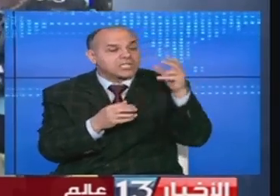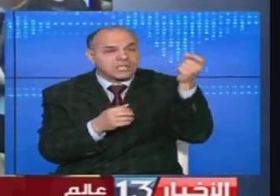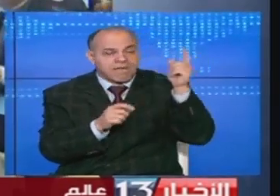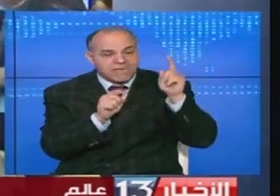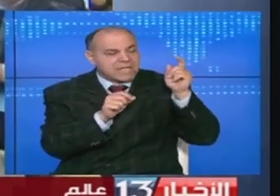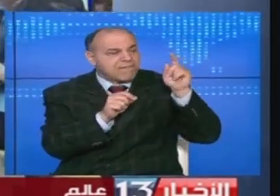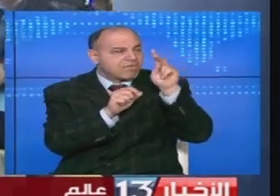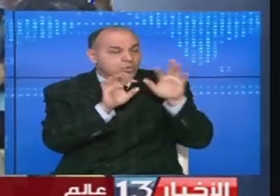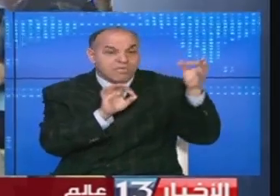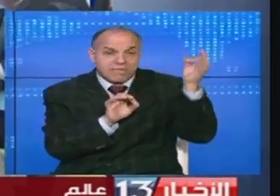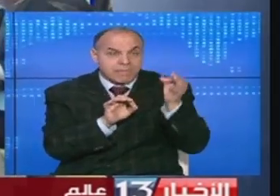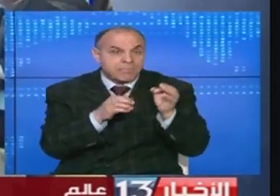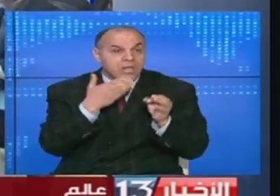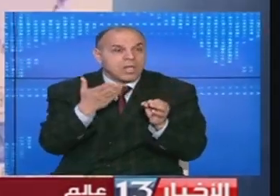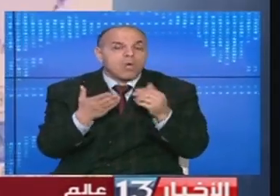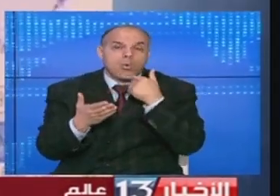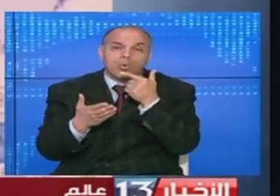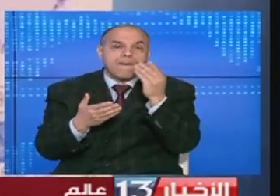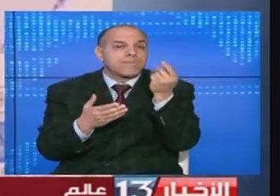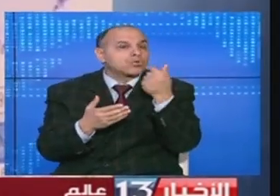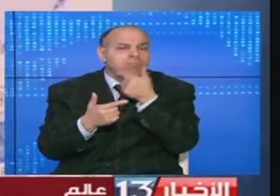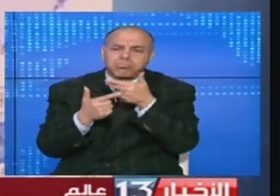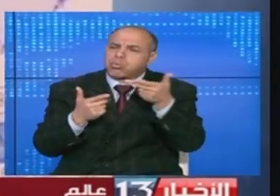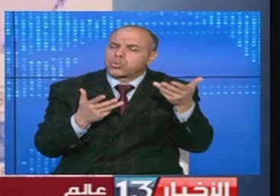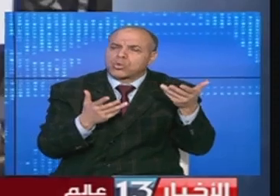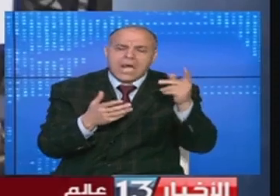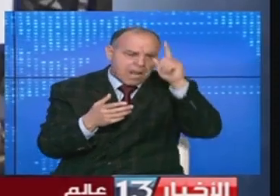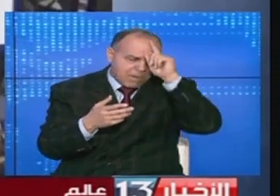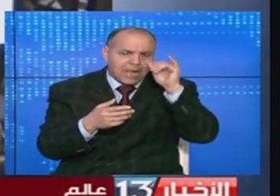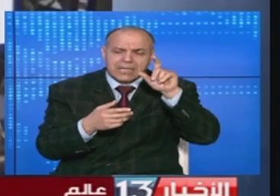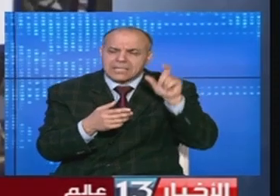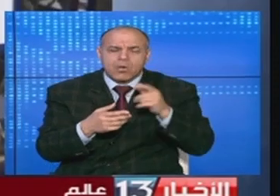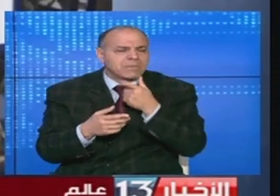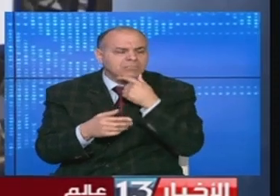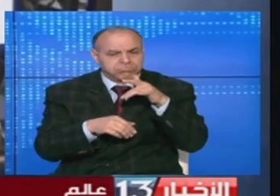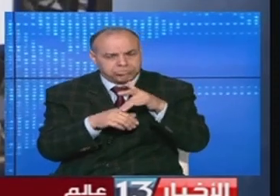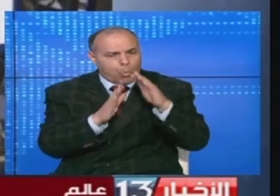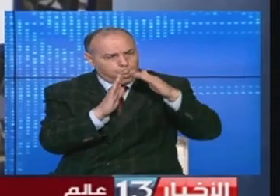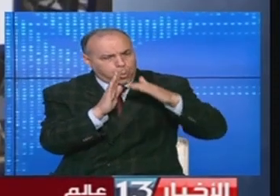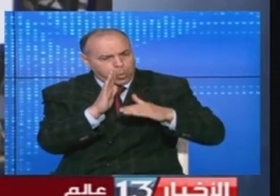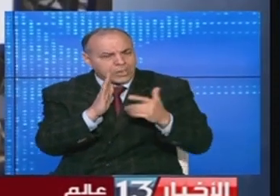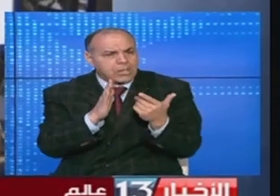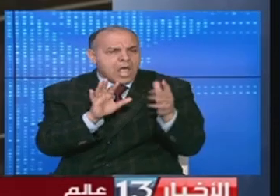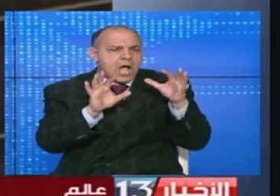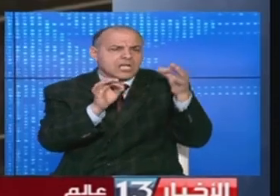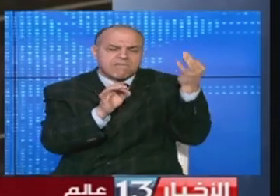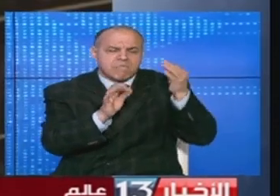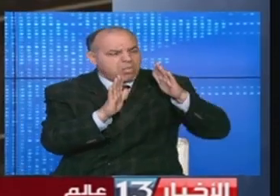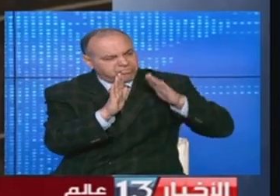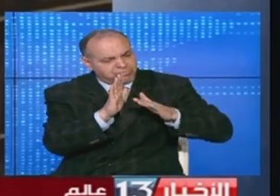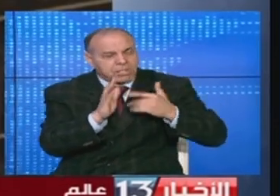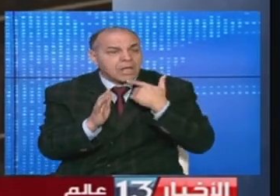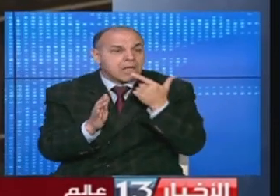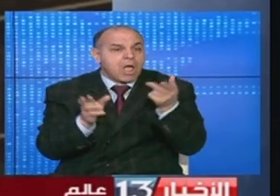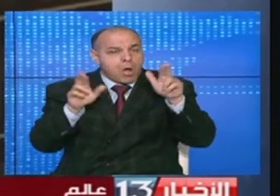ثمانيه وعشرين في المائه كما وجهت بورصه عده اخرى كالمانيا وايطاليا وبريطانيا انخفاضات تقارب العشره في المائه قبل